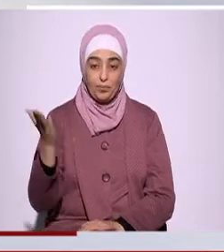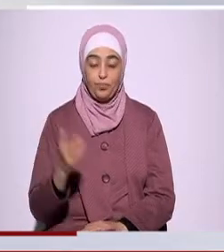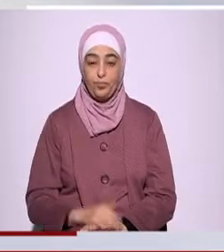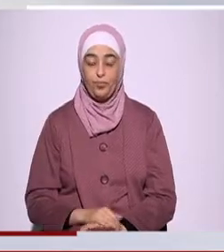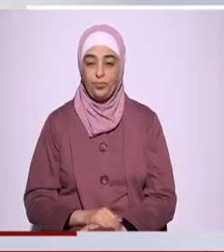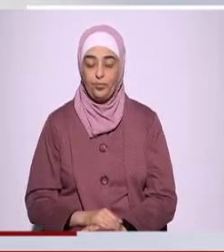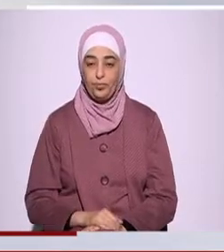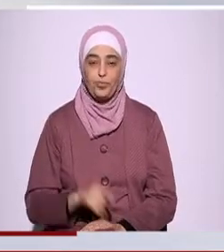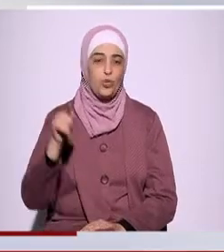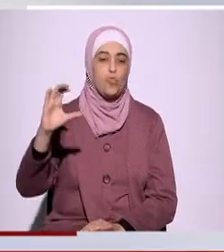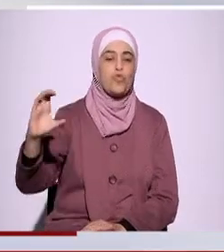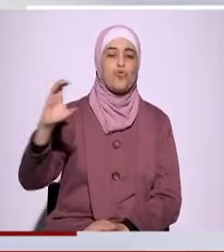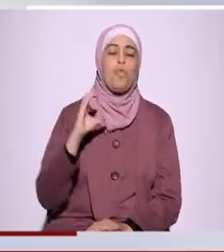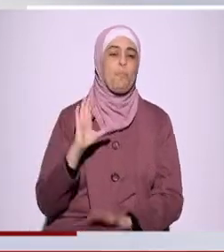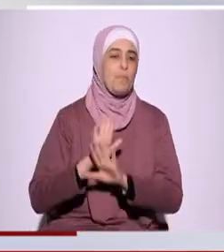ردة فعل